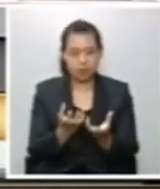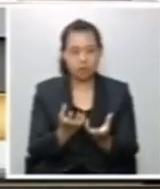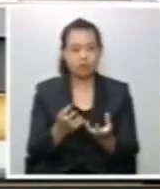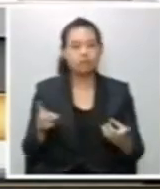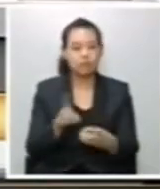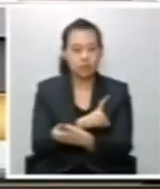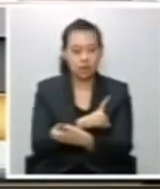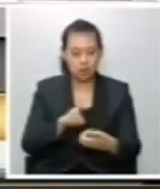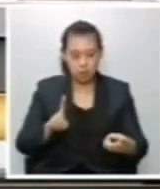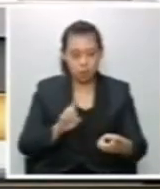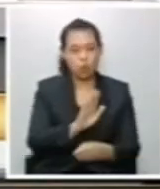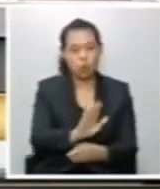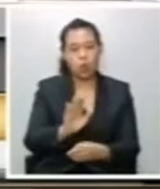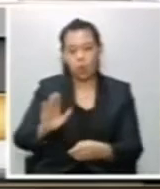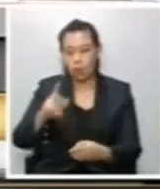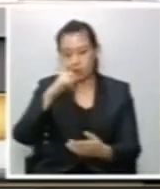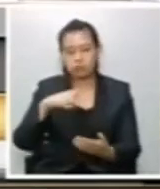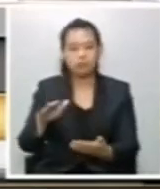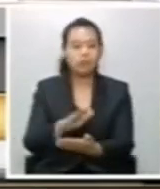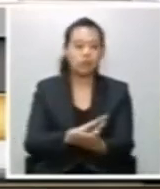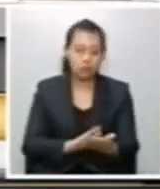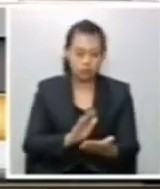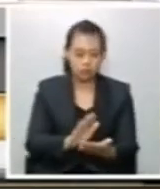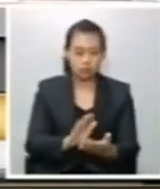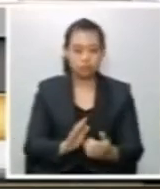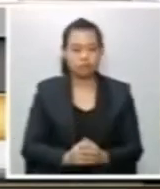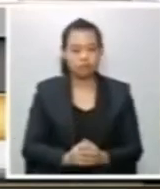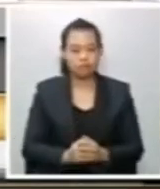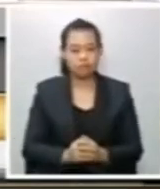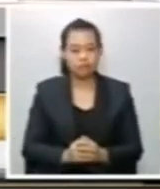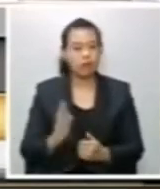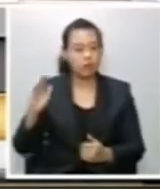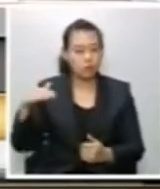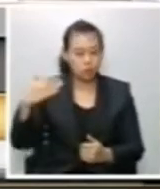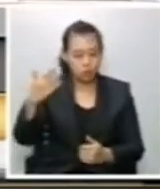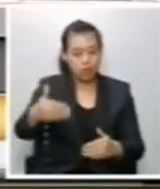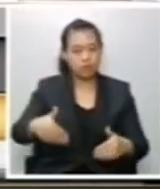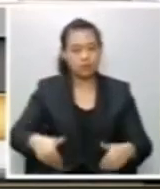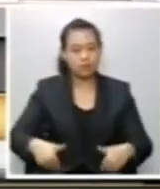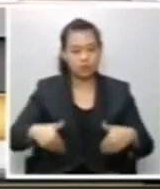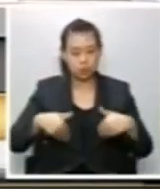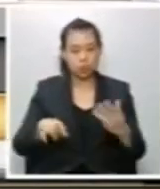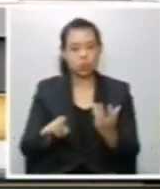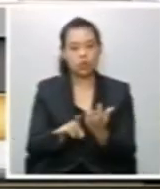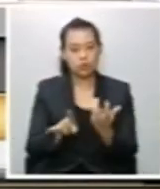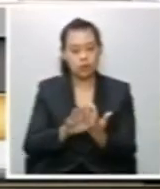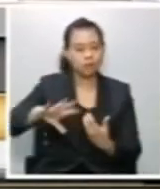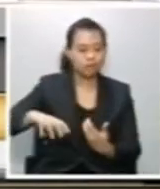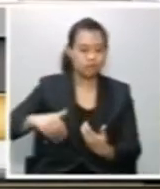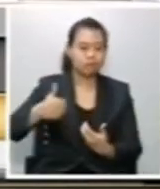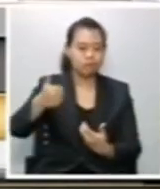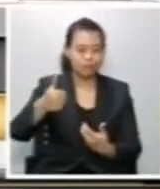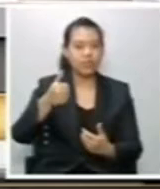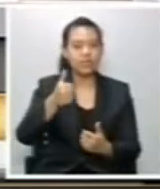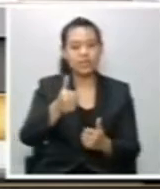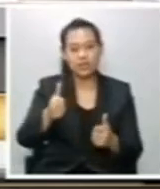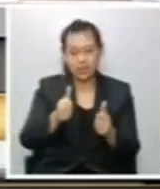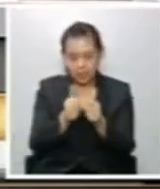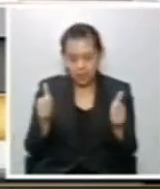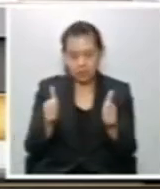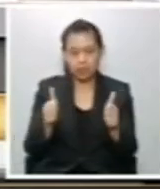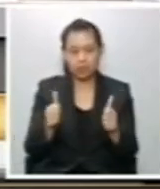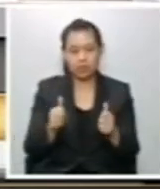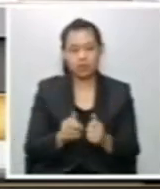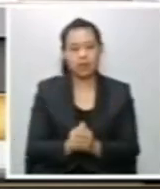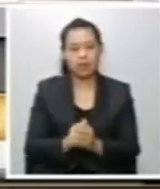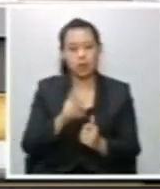คมและของประเทศชาติเพื่อที่จะนำไปสู่การมีคุณภาพชีวิตที่ดีของประชาชนและก็คุณภาพชีวิตที่ดีของ